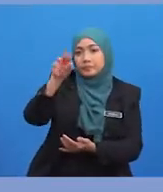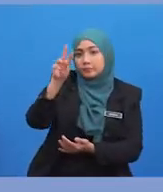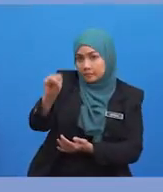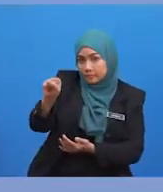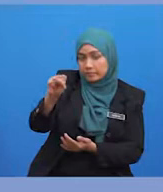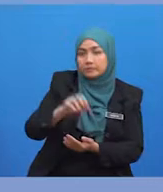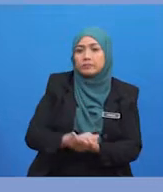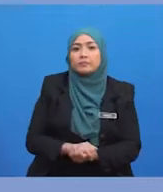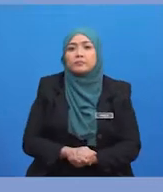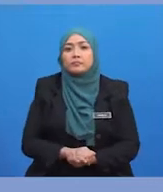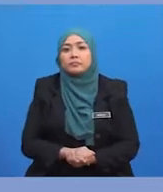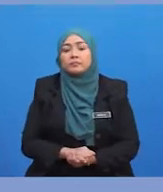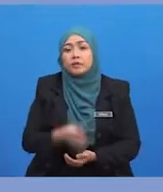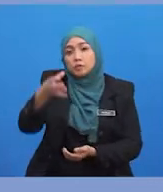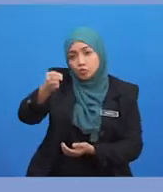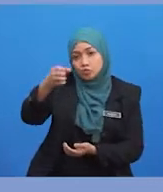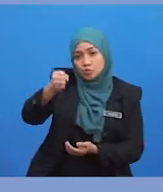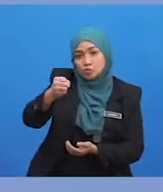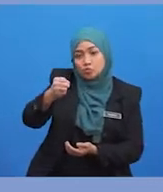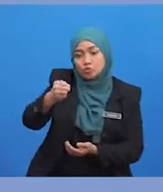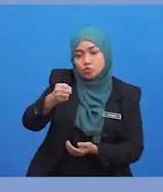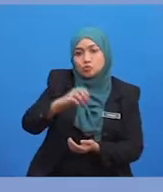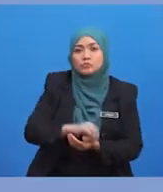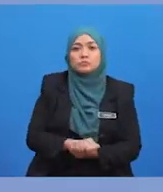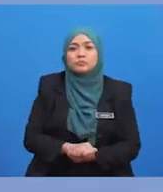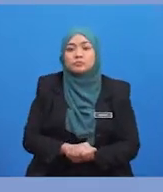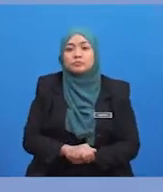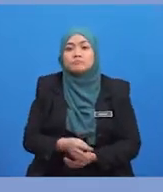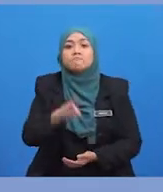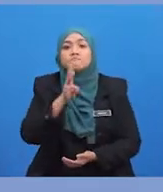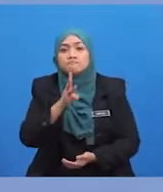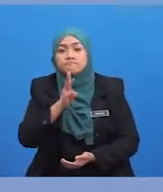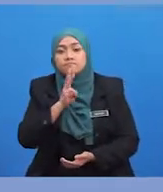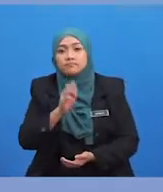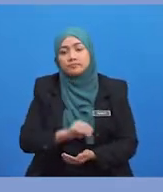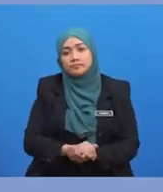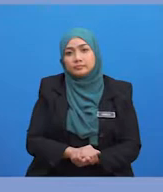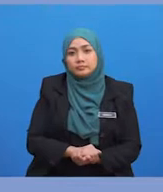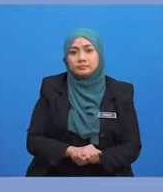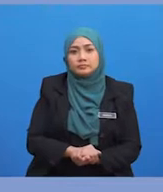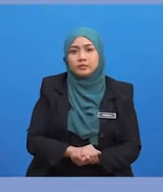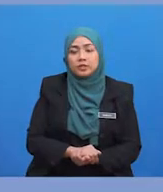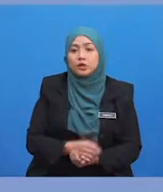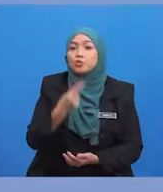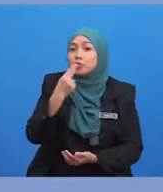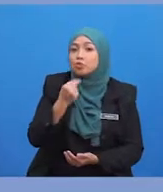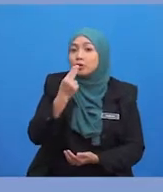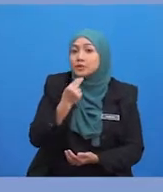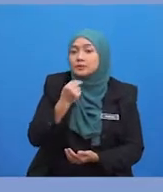dua sudu besar susu pekat, satu cawan air, dua sudu besar